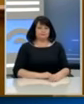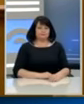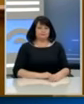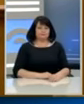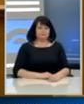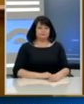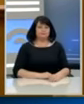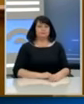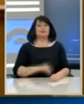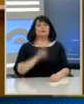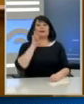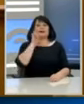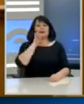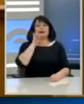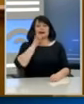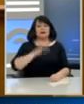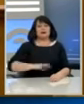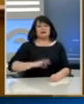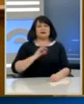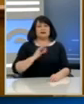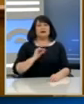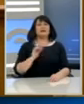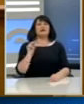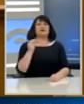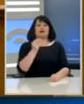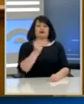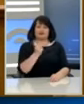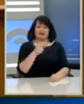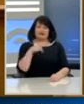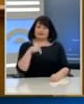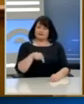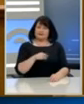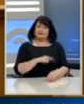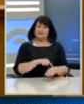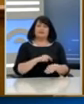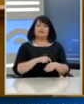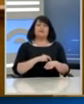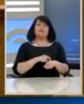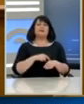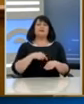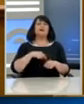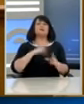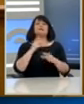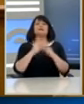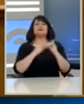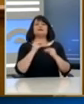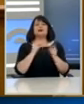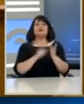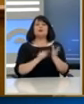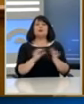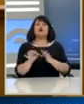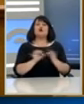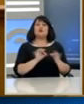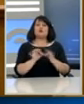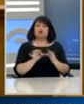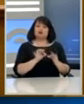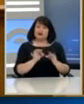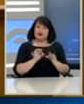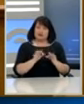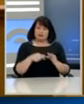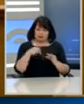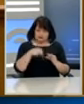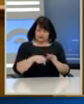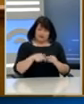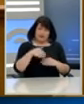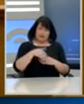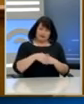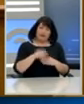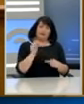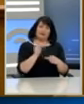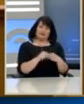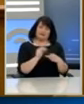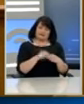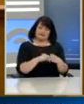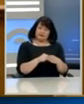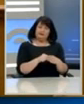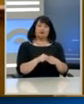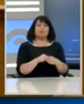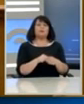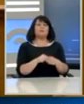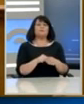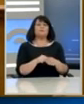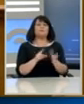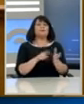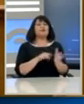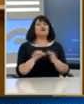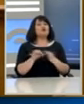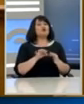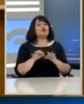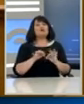Κυρίες και κύριοι βουλευτές, το σχέδιο νόμου που συζητάμε τις τελευταίες μέρες και καλείται να ψηφίσει σήμερα η Βουλή αποτελεί